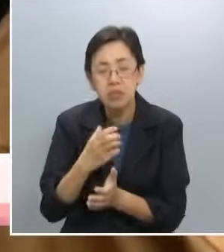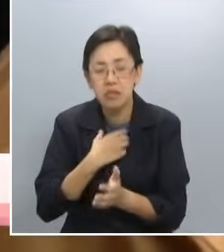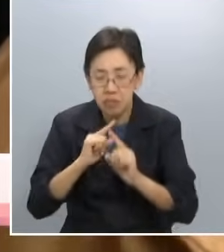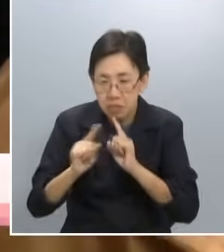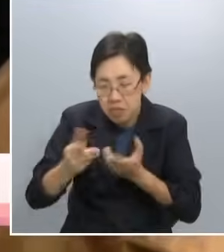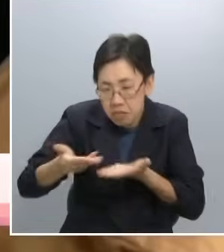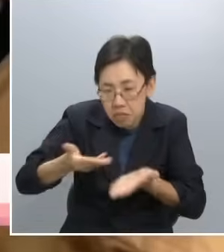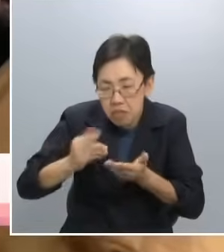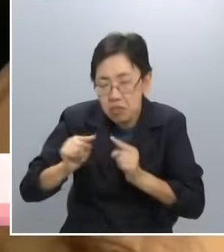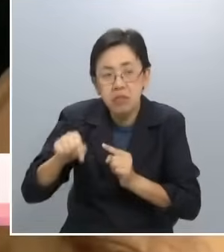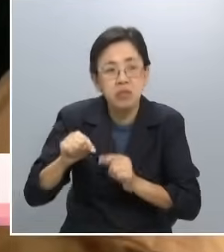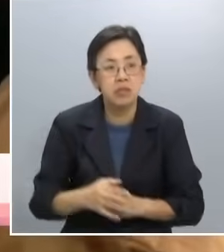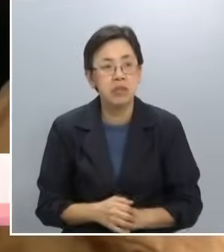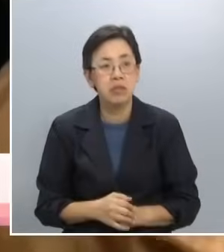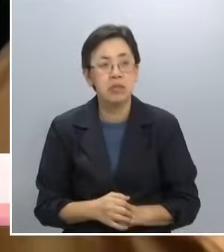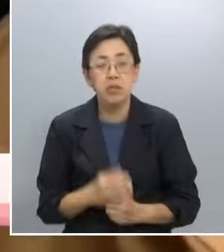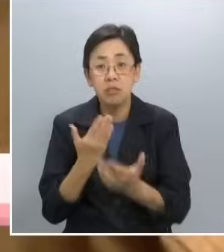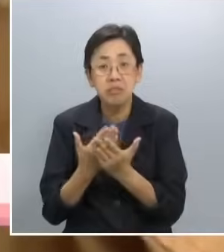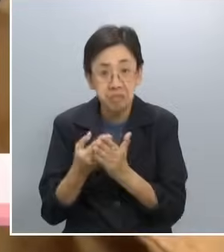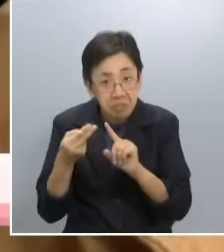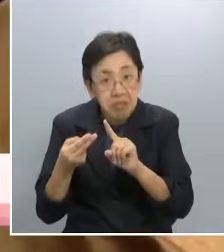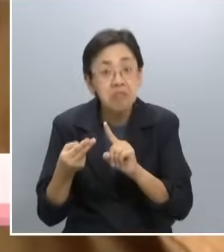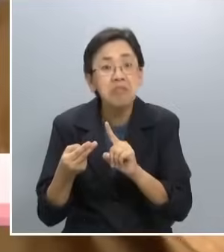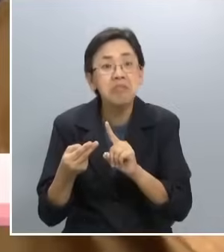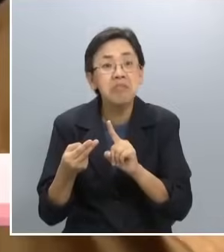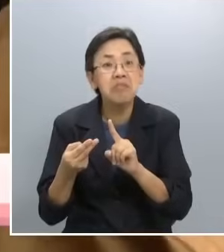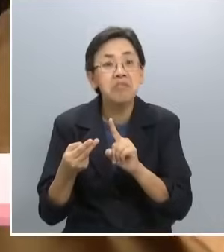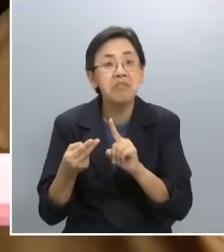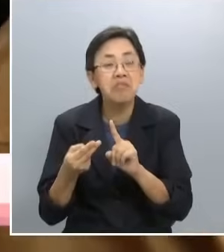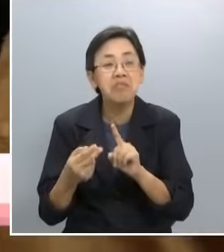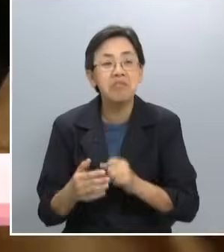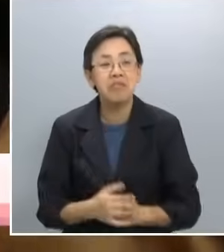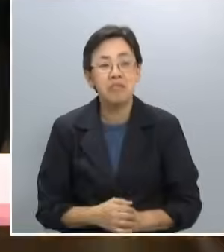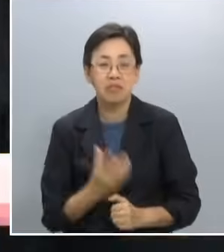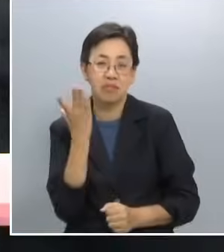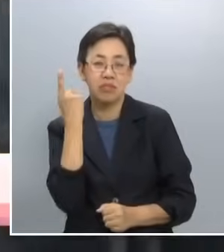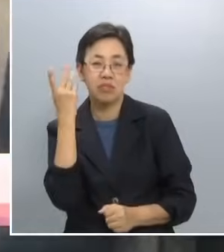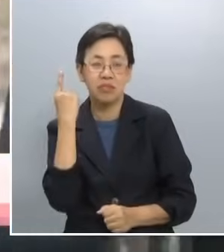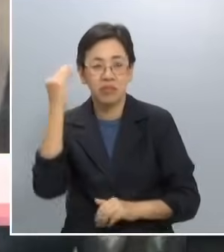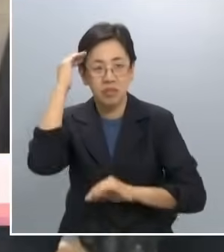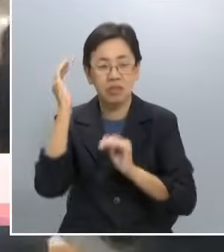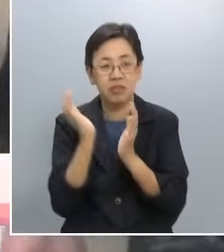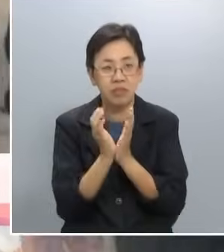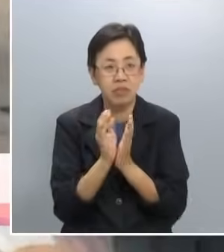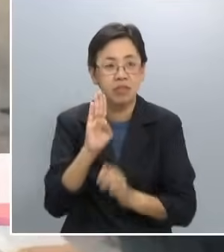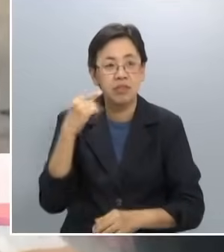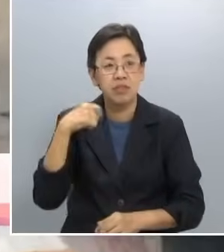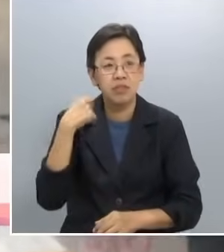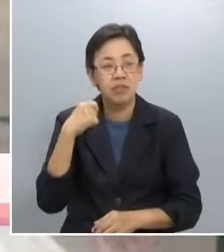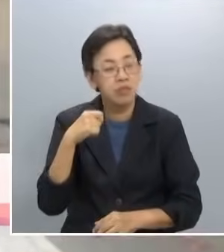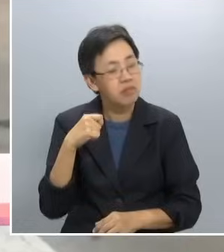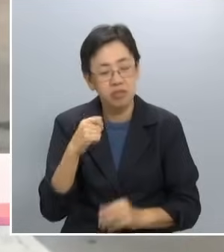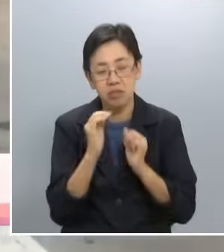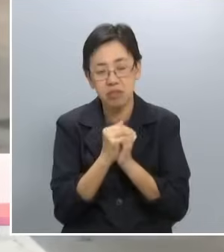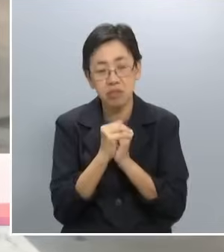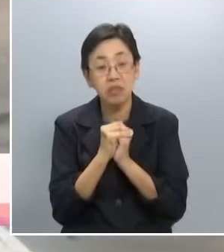เคลียร์ขอเคลียร์นี่ใช้เงิน 10,000ด้วยนะอือ้อแต่เคสเมื่อวานตำรวจสนบางพลัไม่ได้ปล่อยตัวหญิงชาวจีน